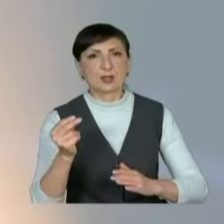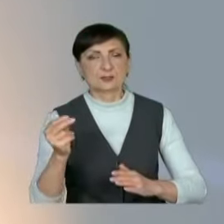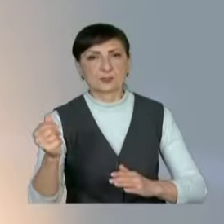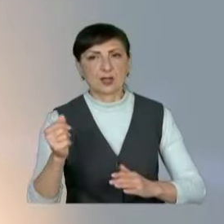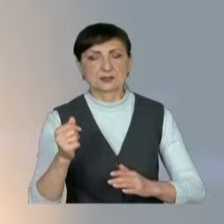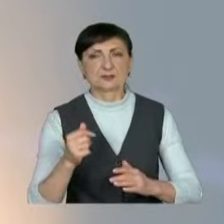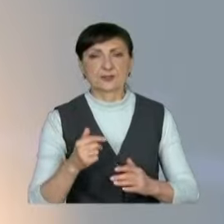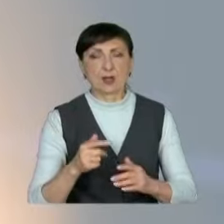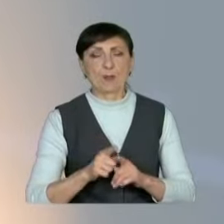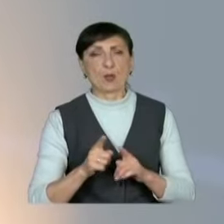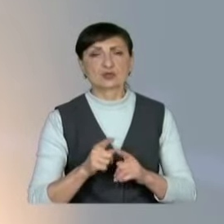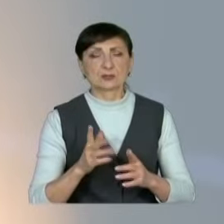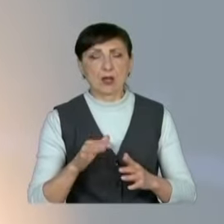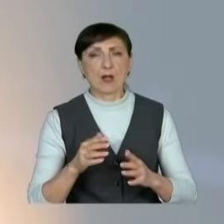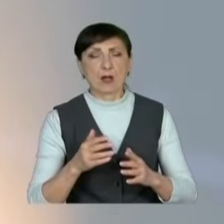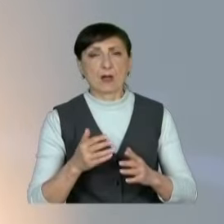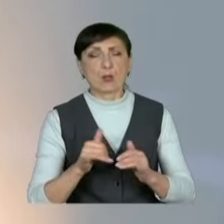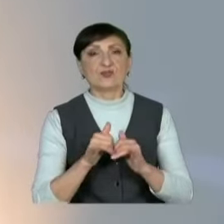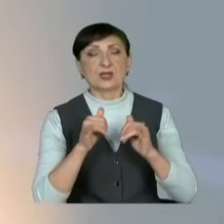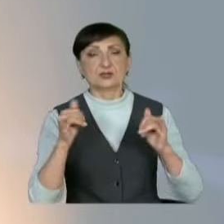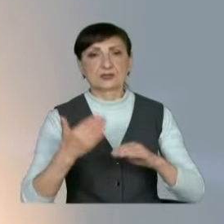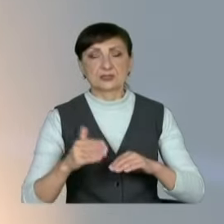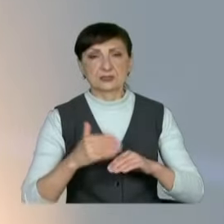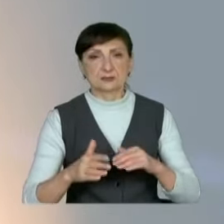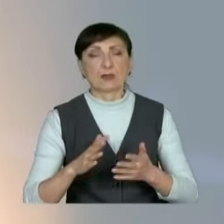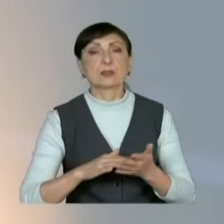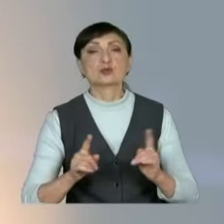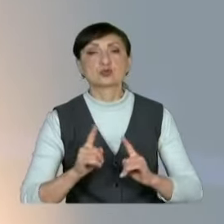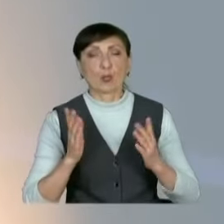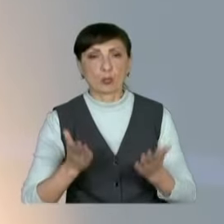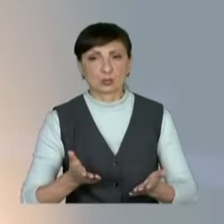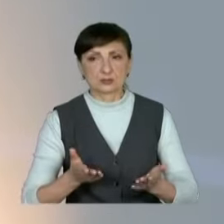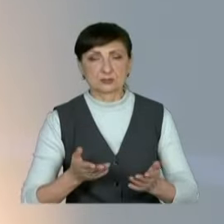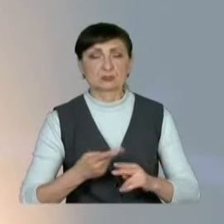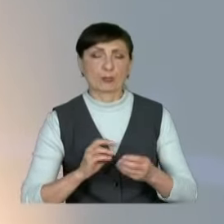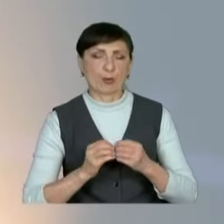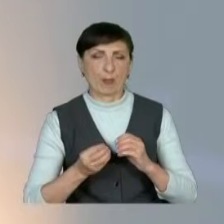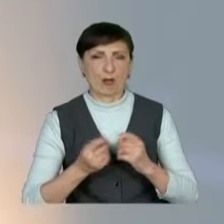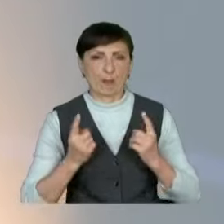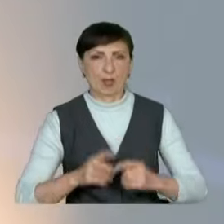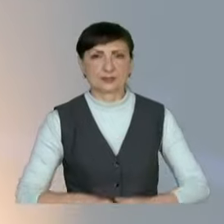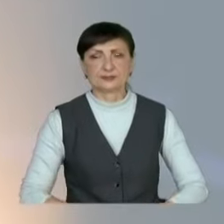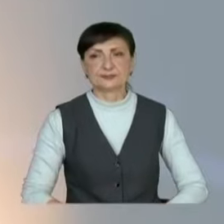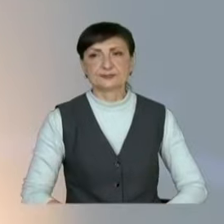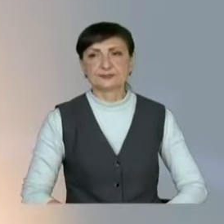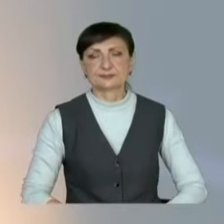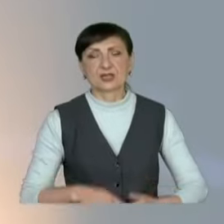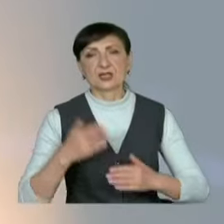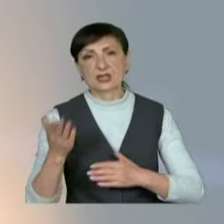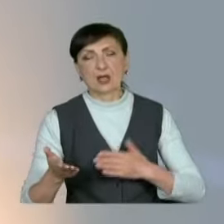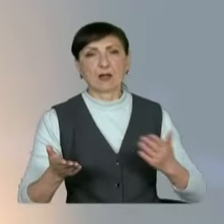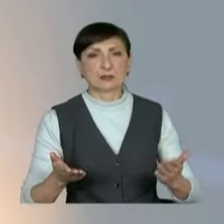сейчас есть, он растет, но потом он когда лопнет, тогда это будет очень плохо и для них, и